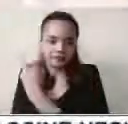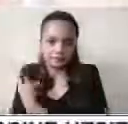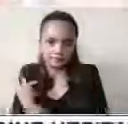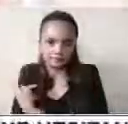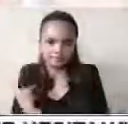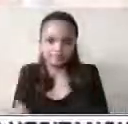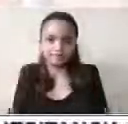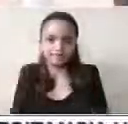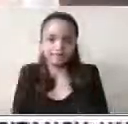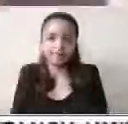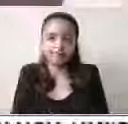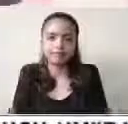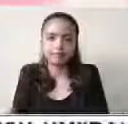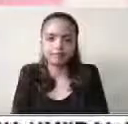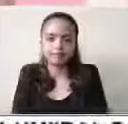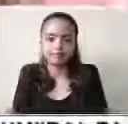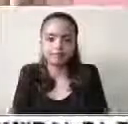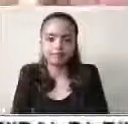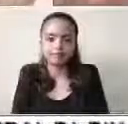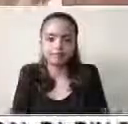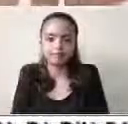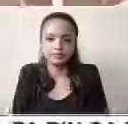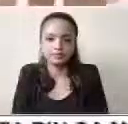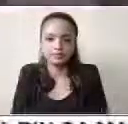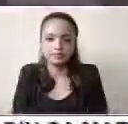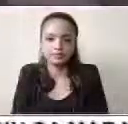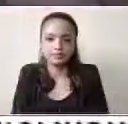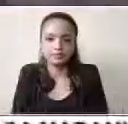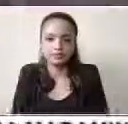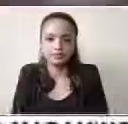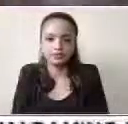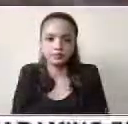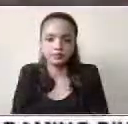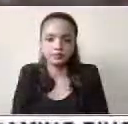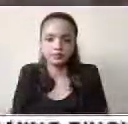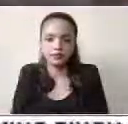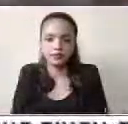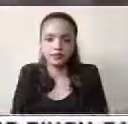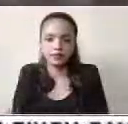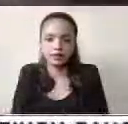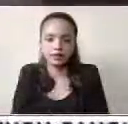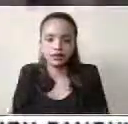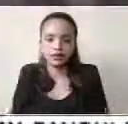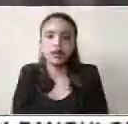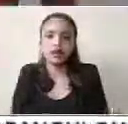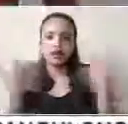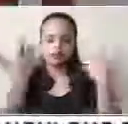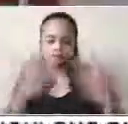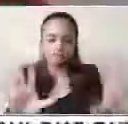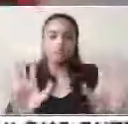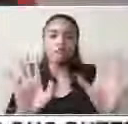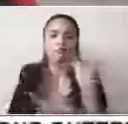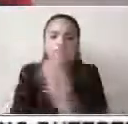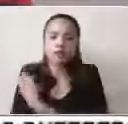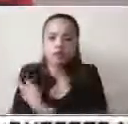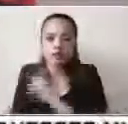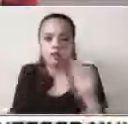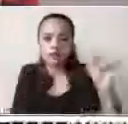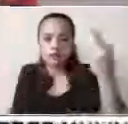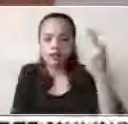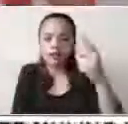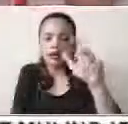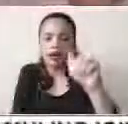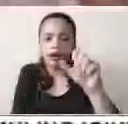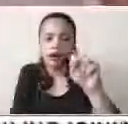citizen sa mga essential establishment kahit sa unang 2 oras ng operating hours ng mga ito sa umaga. Maaari pa nga raw itong makatulong